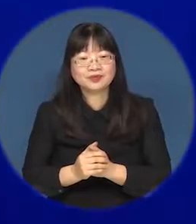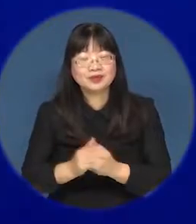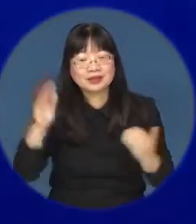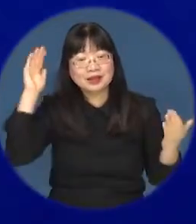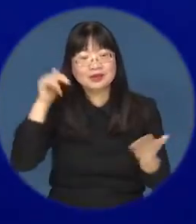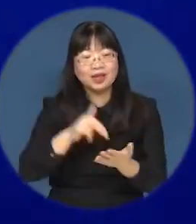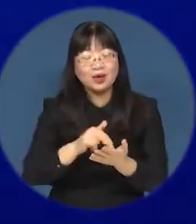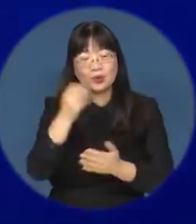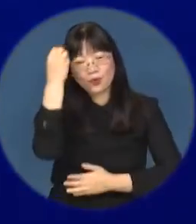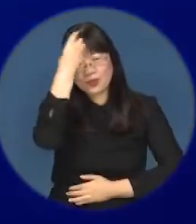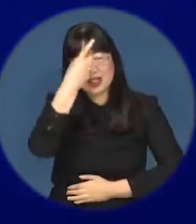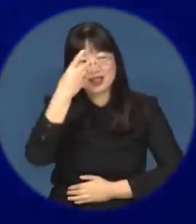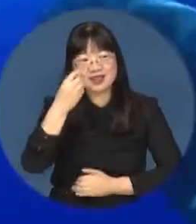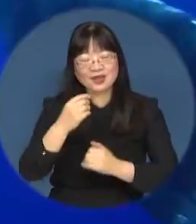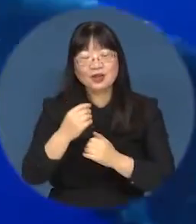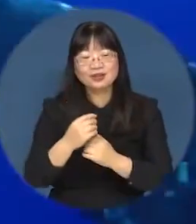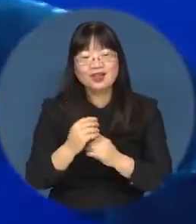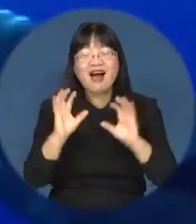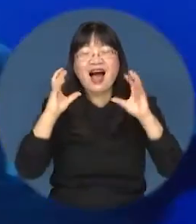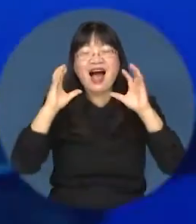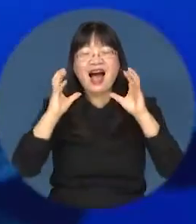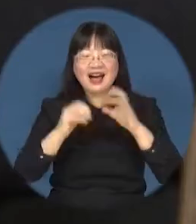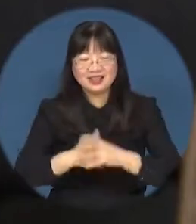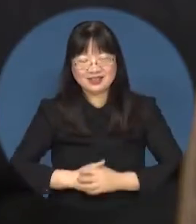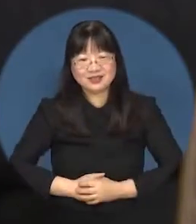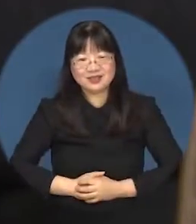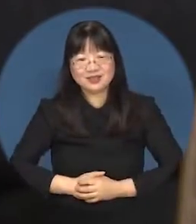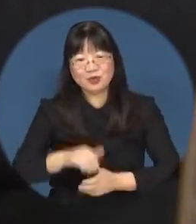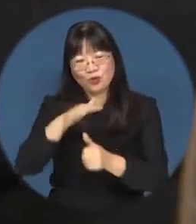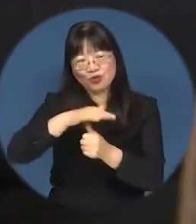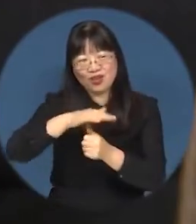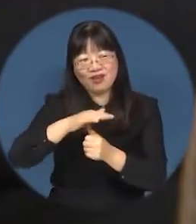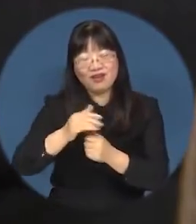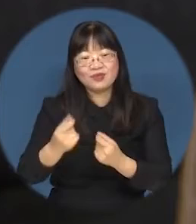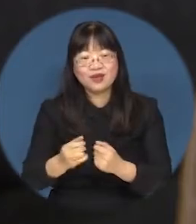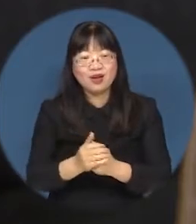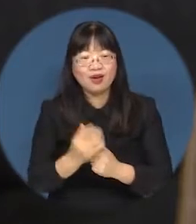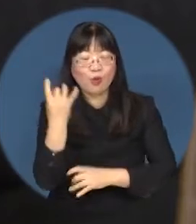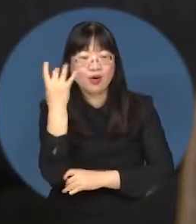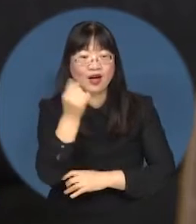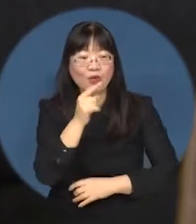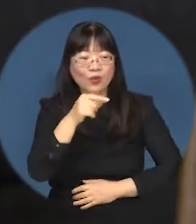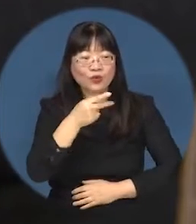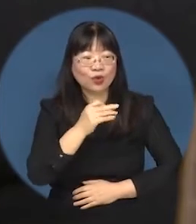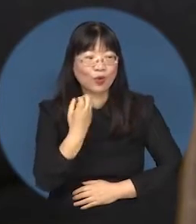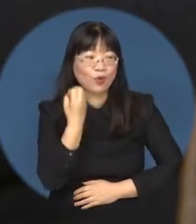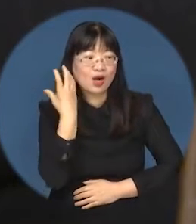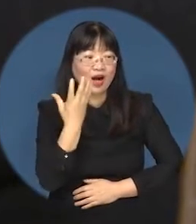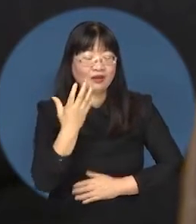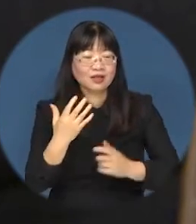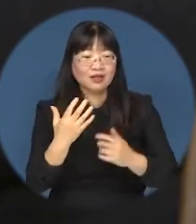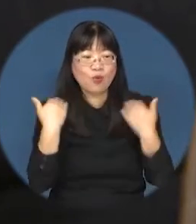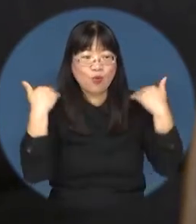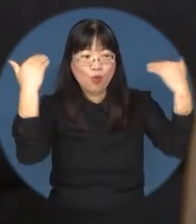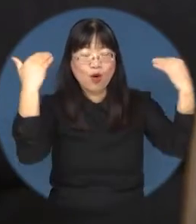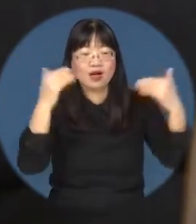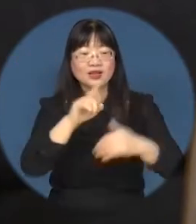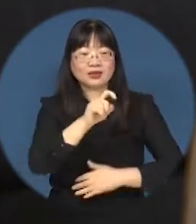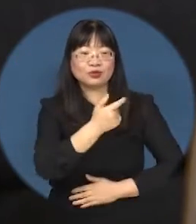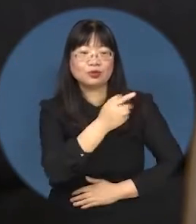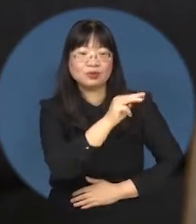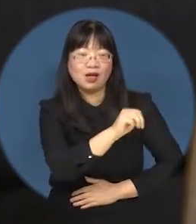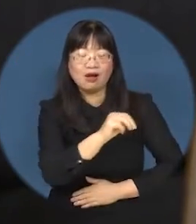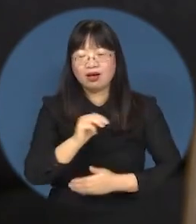학생으로 치면 한 고등학교 1학년 정도밖에 어린 애예요. 아, 예. 원래 혹등오리가 다 크면 몇 미터? 16m 정도 됩니다. 아, 근데 예.